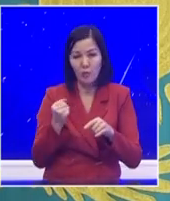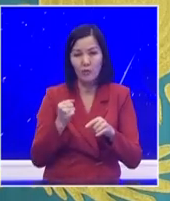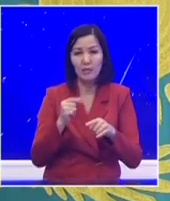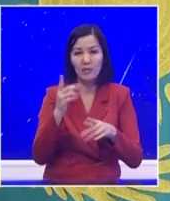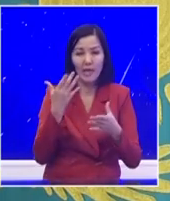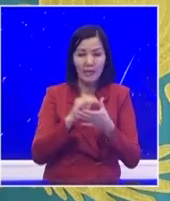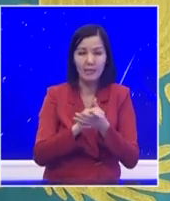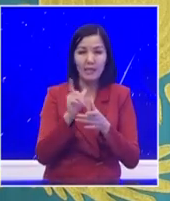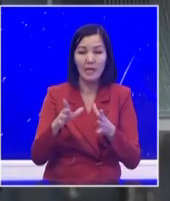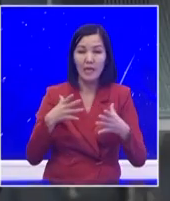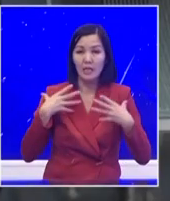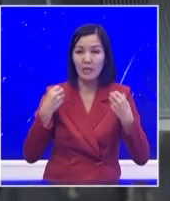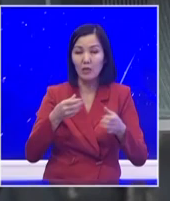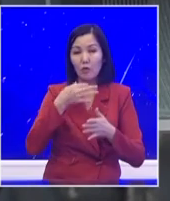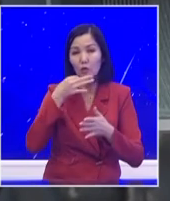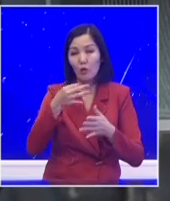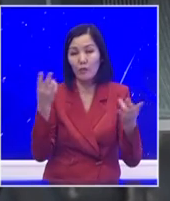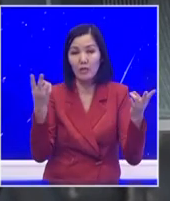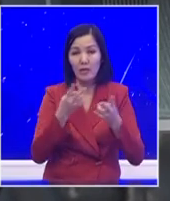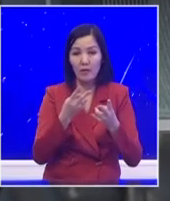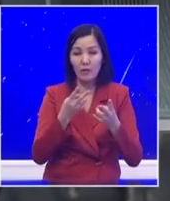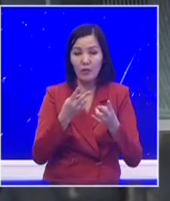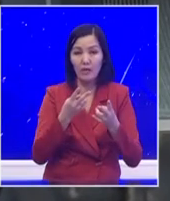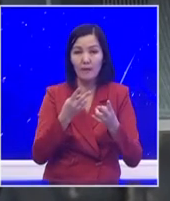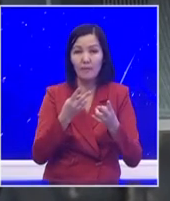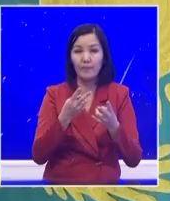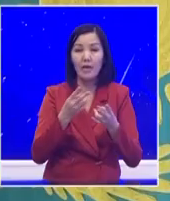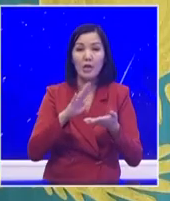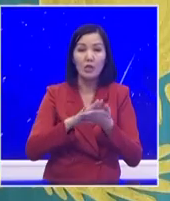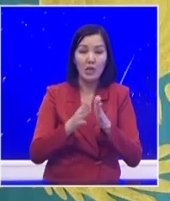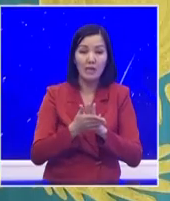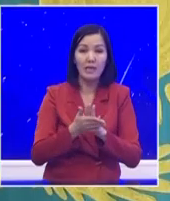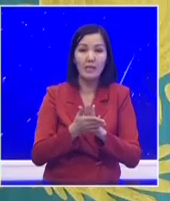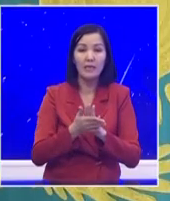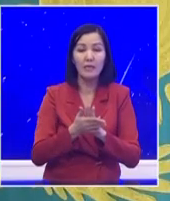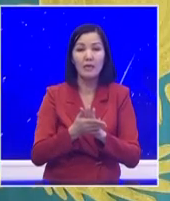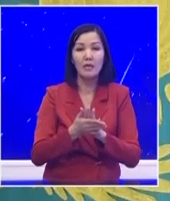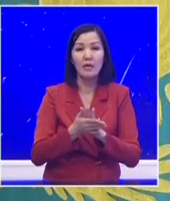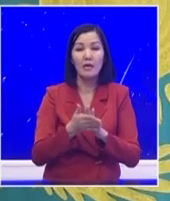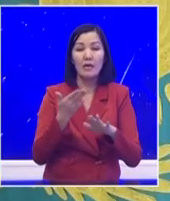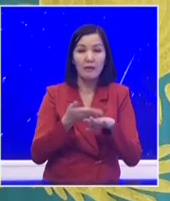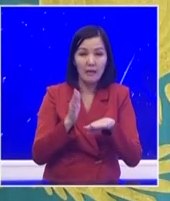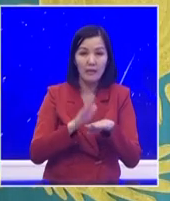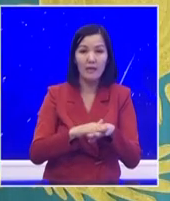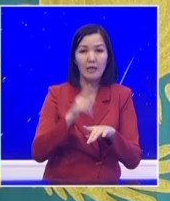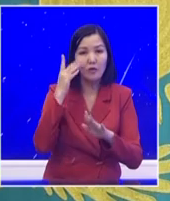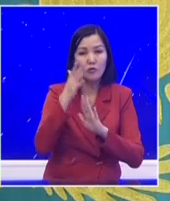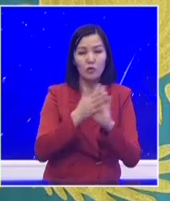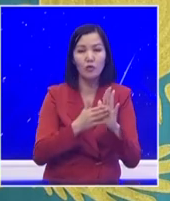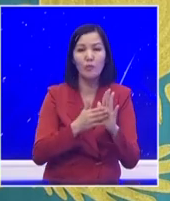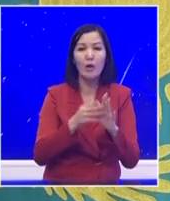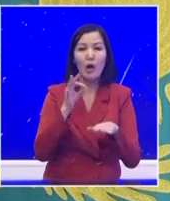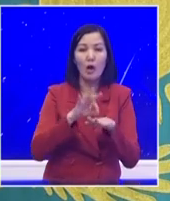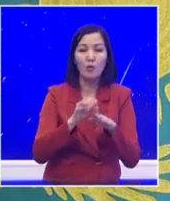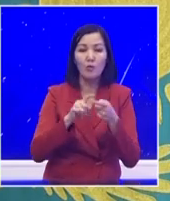денсаулығына жауапкершілікпен қарай білейік. Жағдайдың салмақты екенін түсініп, вирустың